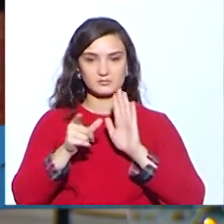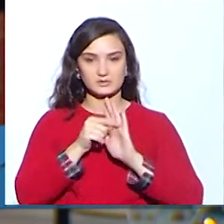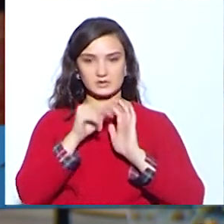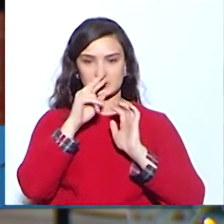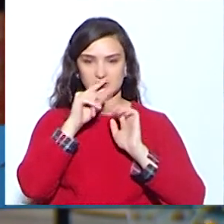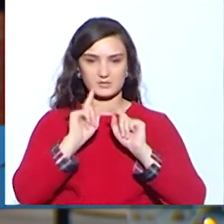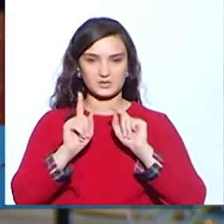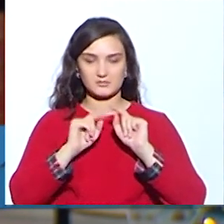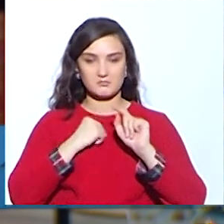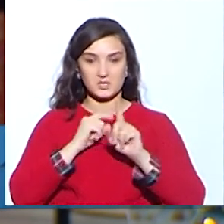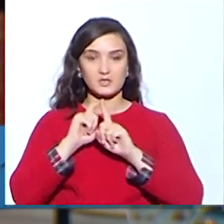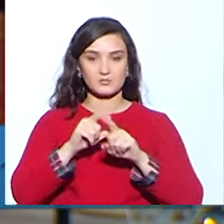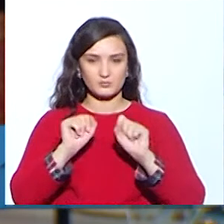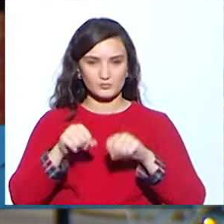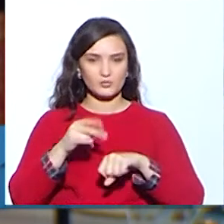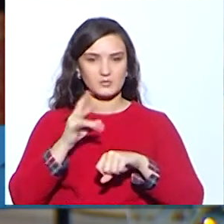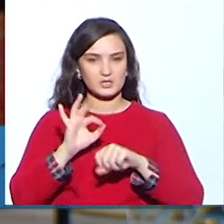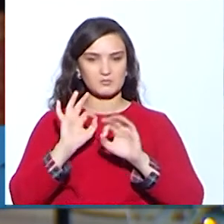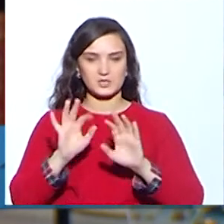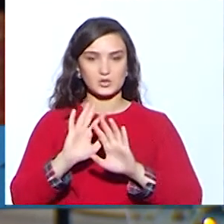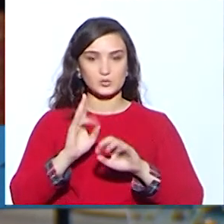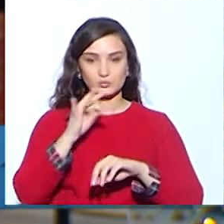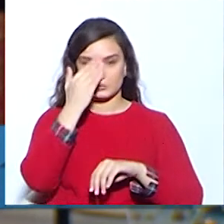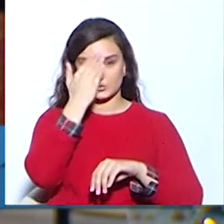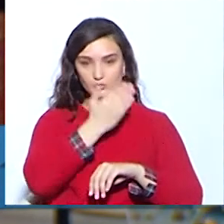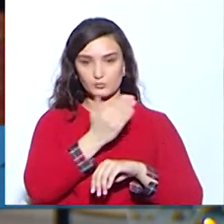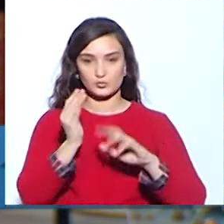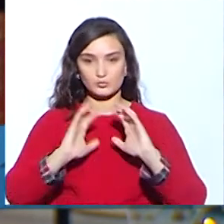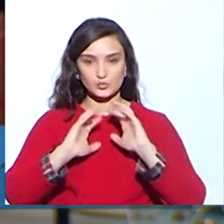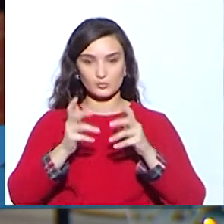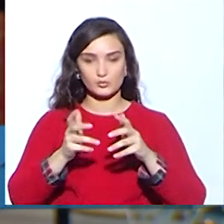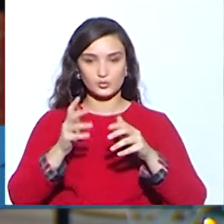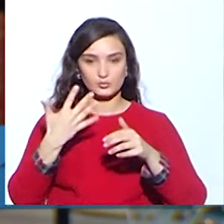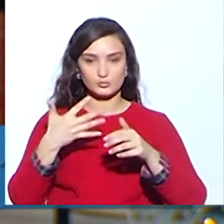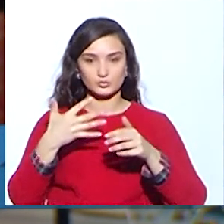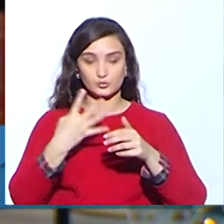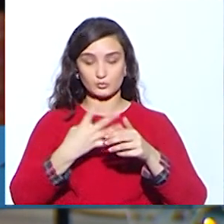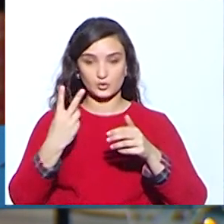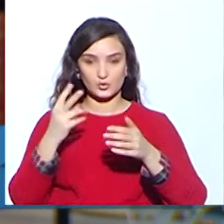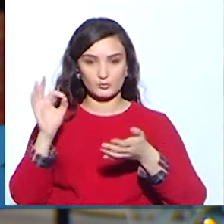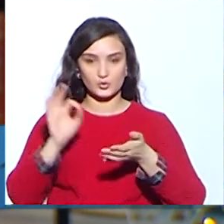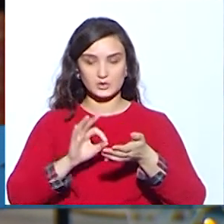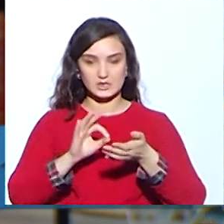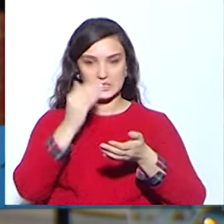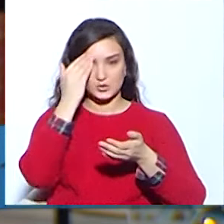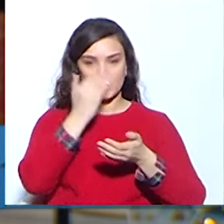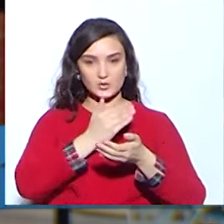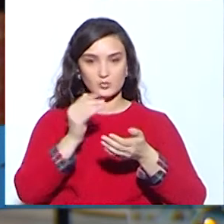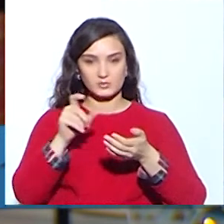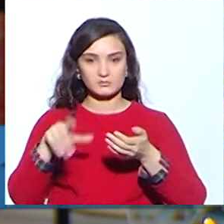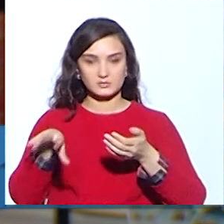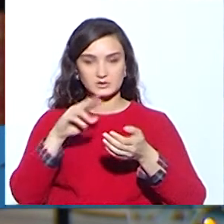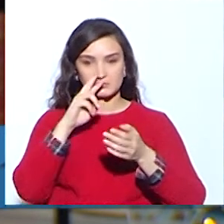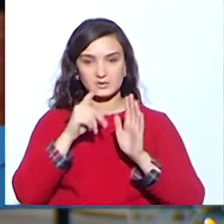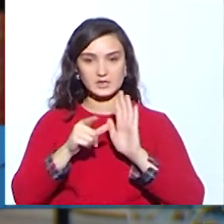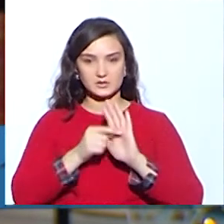სწორი არ ვიქნები. და რატომ? იმიტომ რომ პოპულაციის, მსოფლიო პოპულაციის 42% წამლებთან